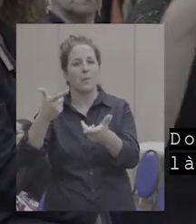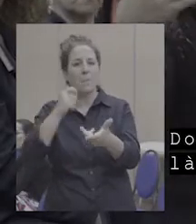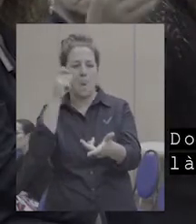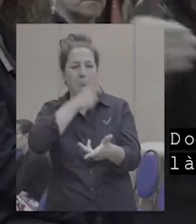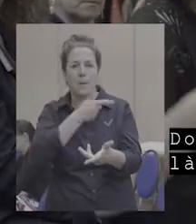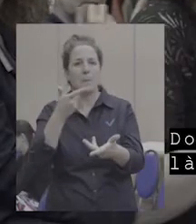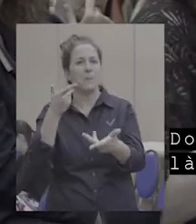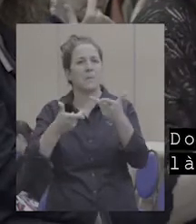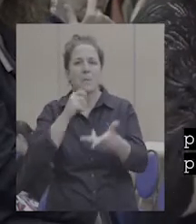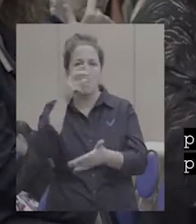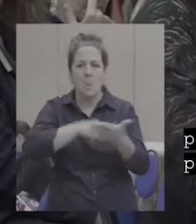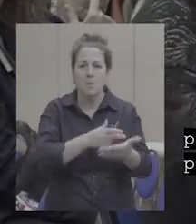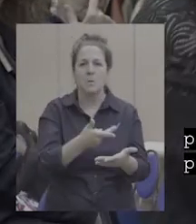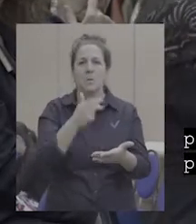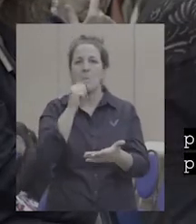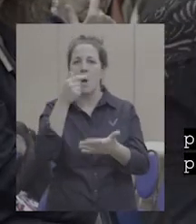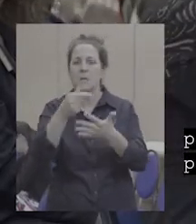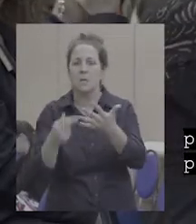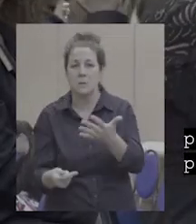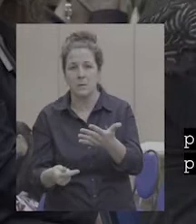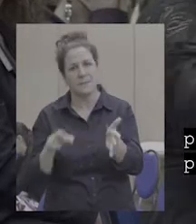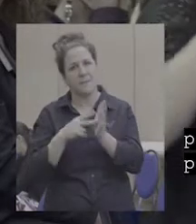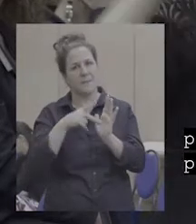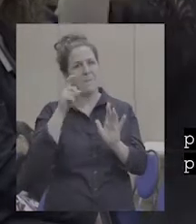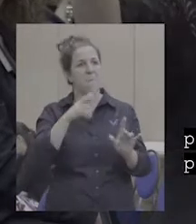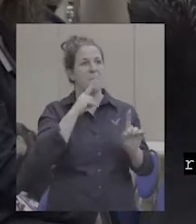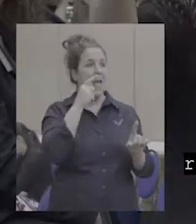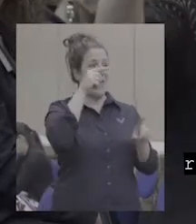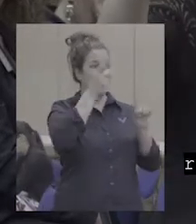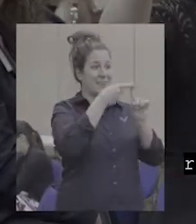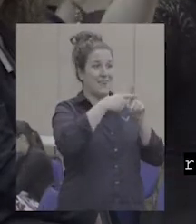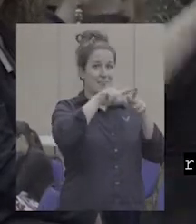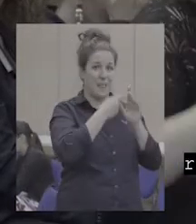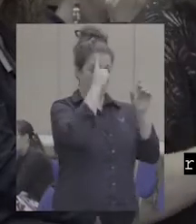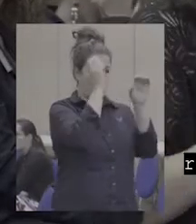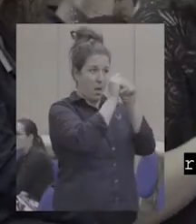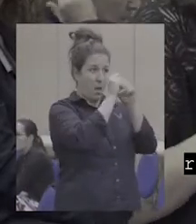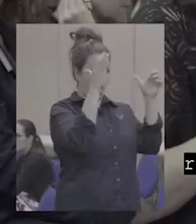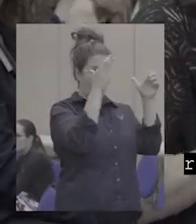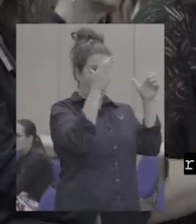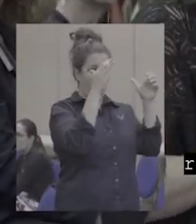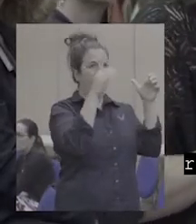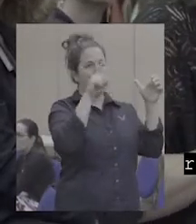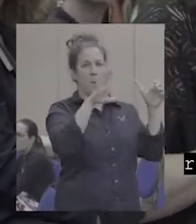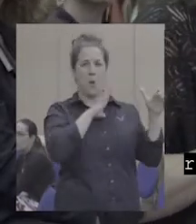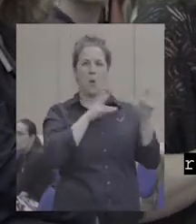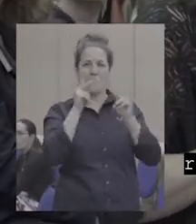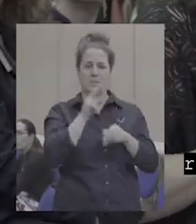à harmoniser pour s'assurer que ce qui est pensé au début est réellement réalisé à la fin. Fait que ça,